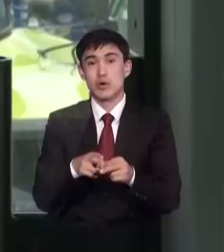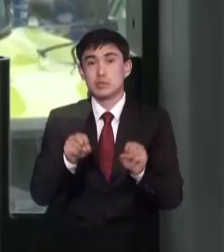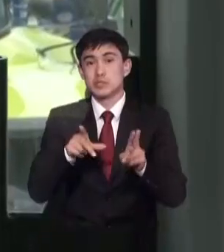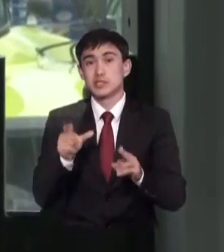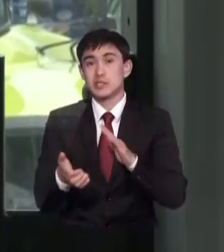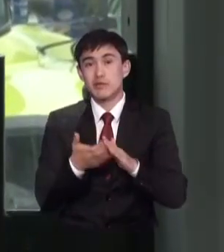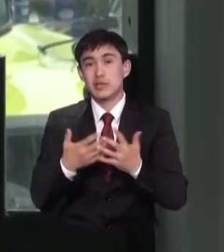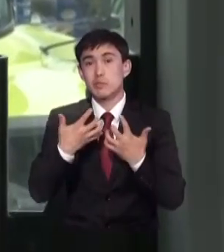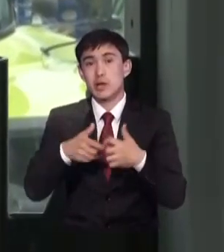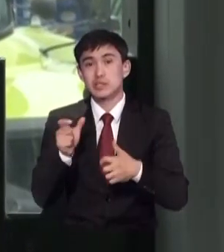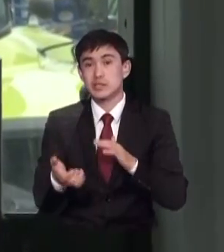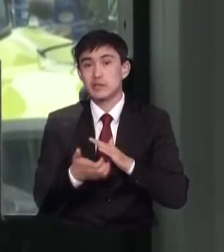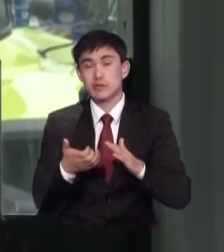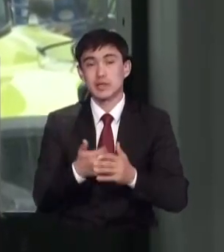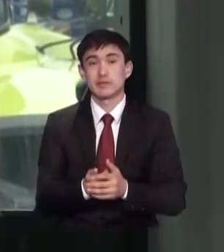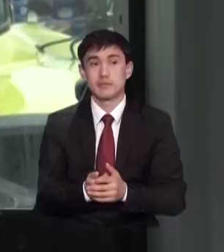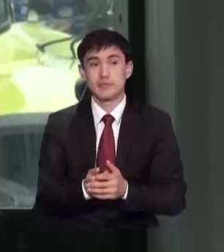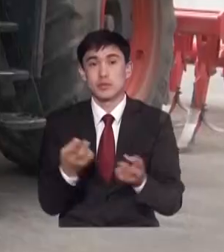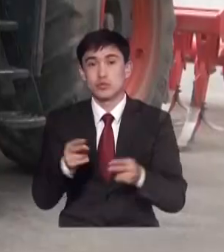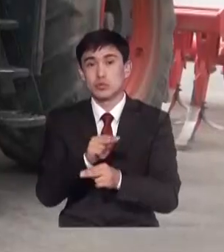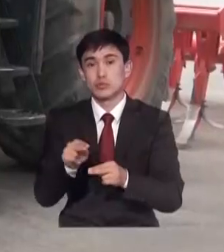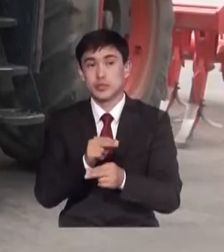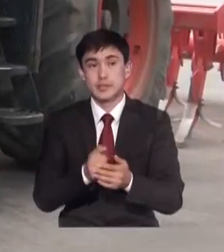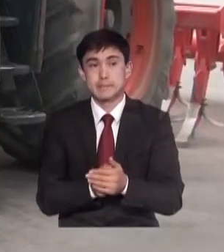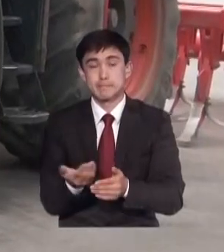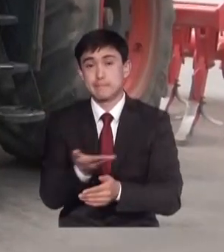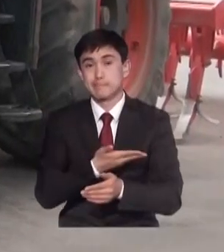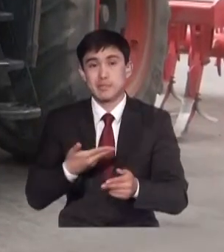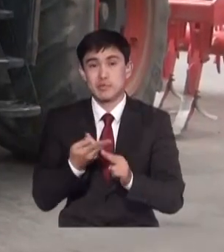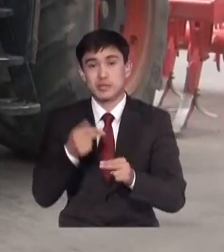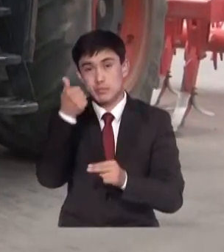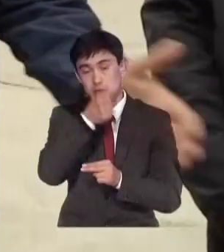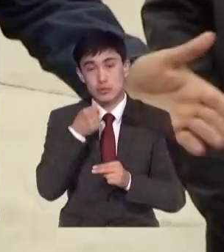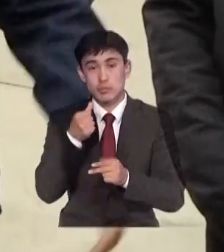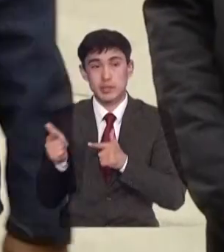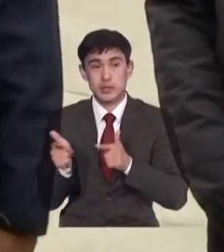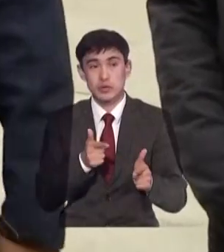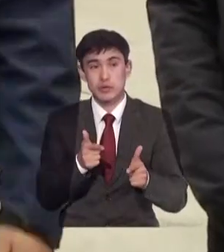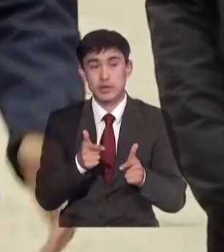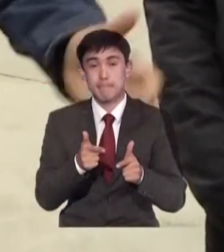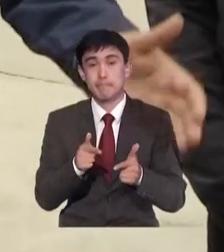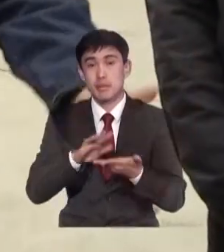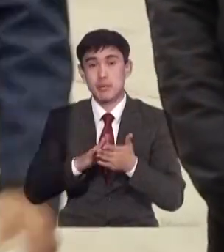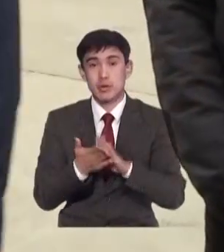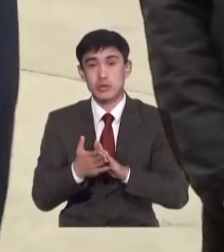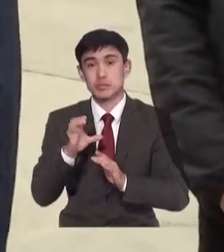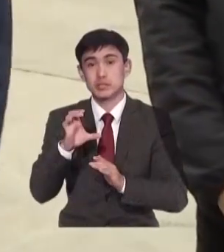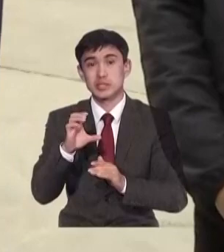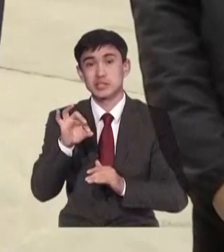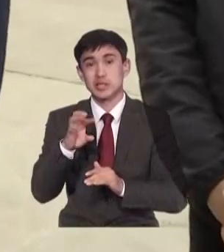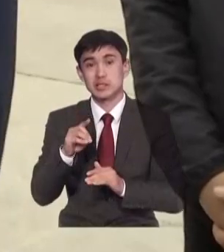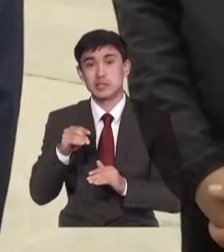хватает, механизаторов населения не хватает, и нужно их обучать. Мы в этом году подготовили меморандум с